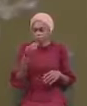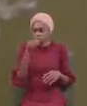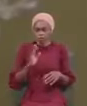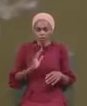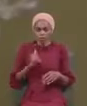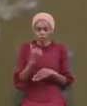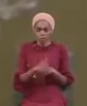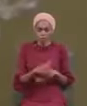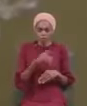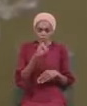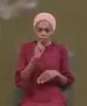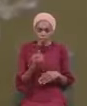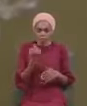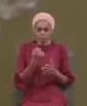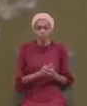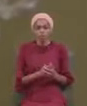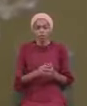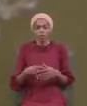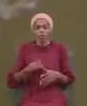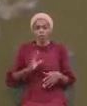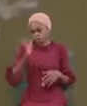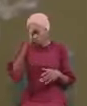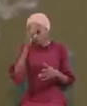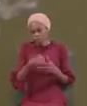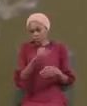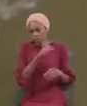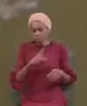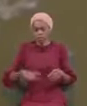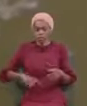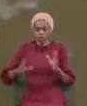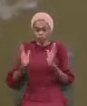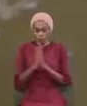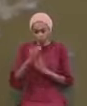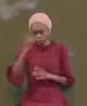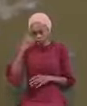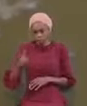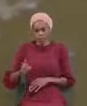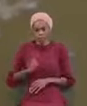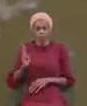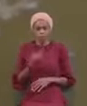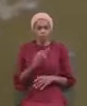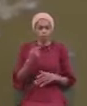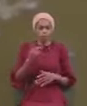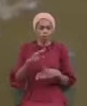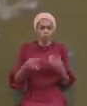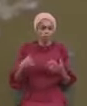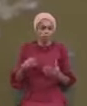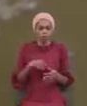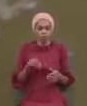l'homme de Dieu a fait pour nous et les bons que nous recevonsons aussi partagerve